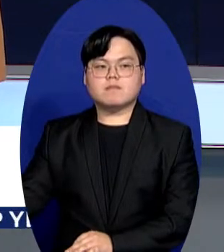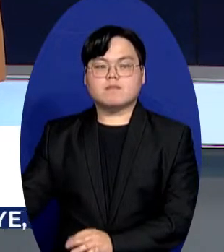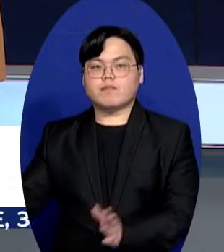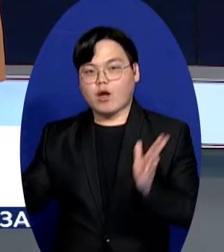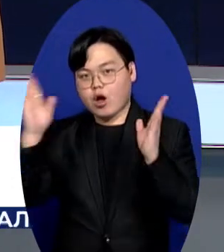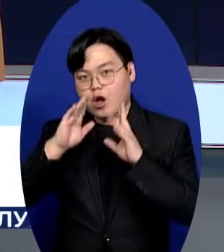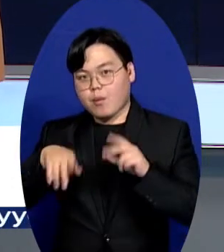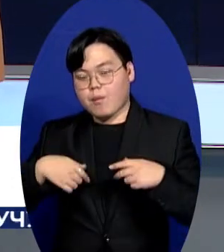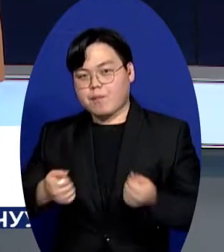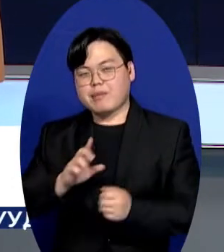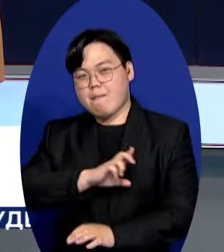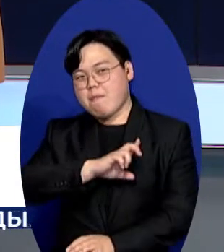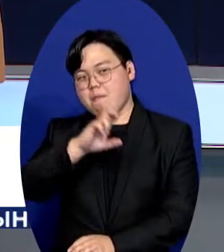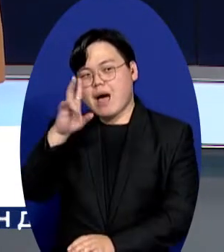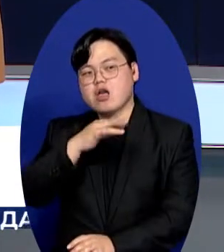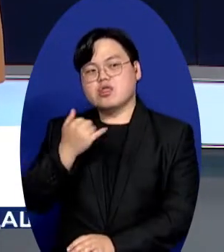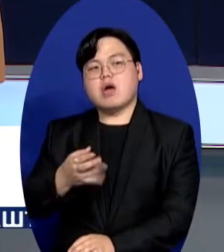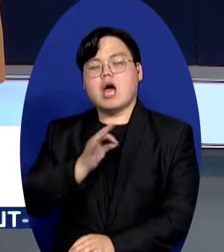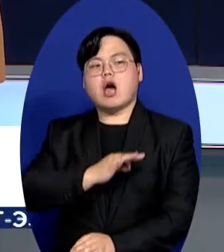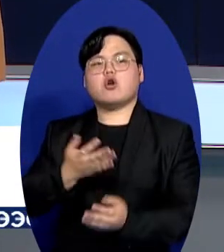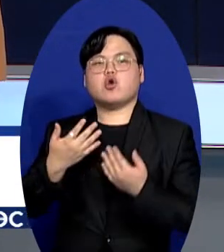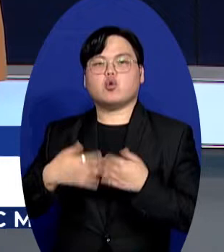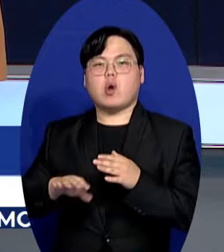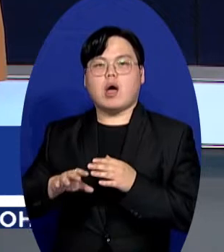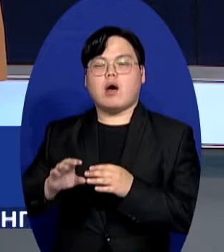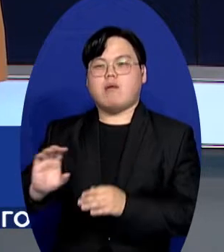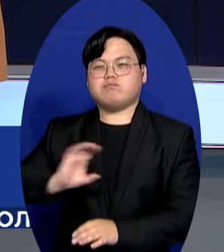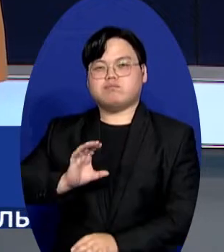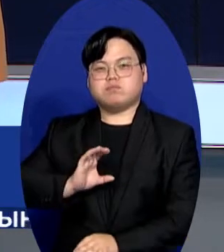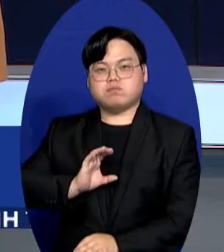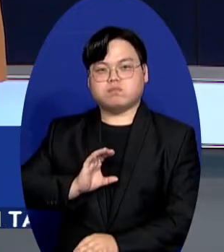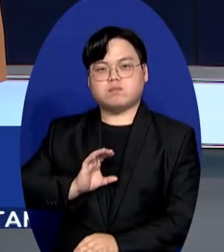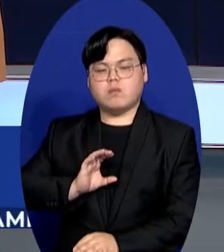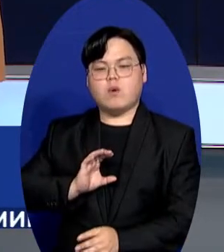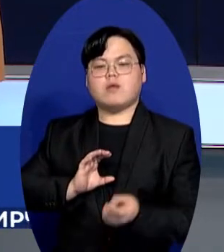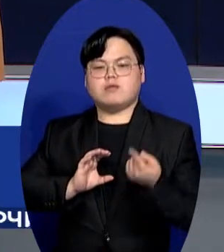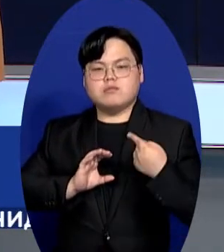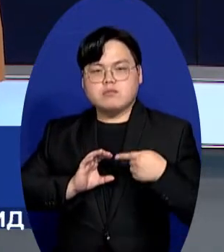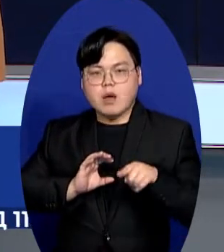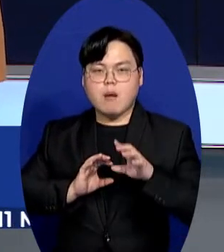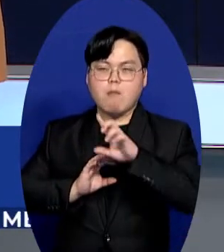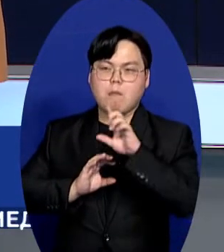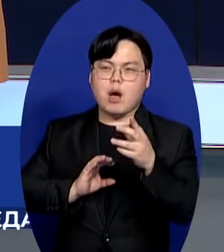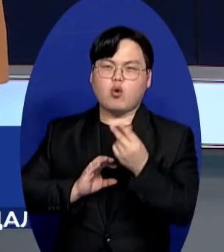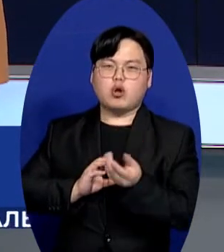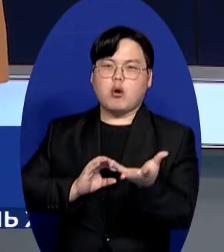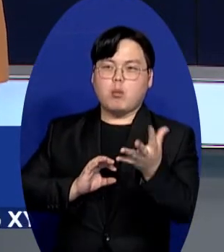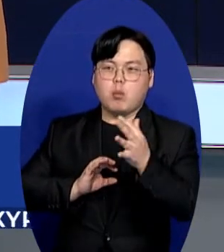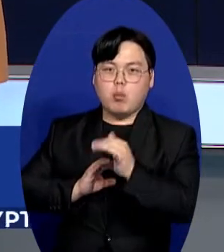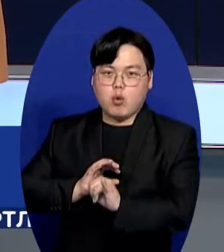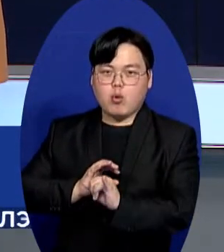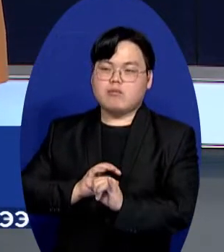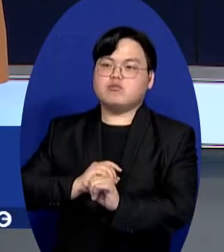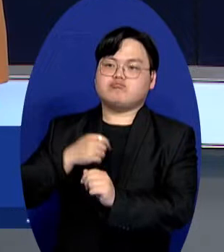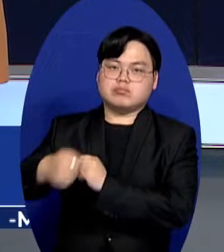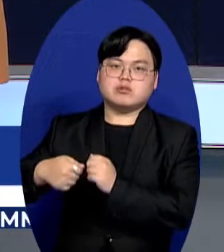Оройн төргийг байгалийн нөөц ашигласны төлбөрөөс төвлөрсөн орлогыг тухайн байгальд нэргэн зарцуулах ёстой эрх зүйн орчин манай улсад үүсэлдэг. Гэвч